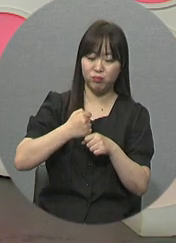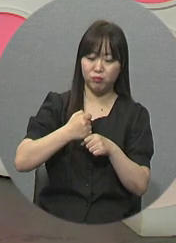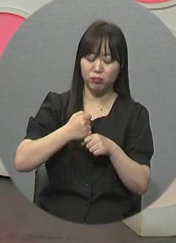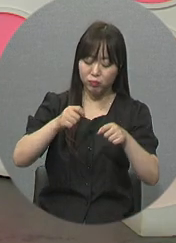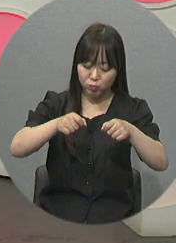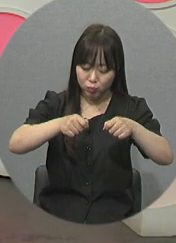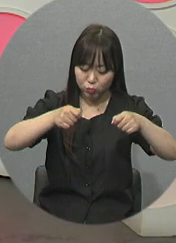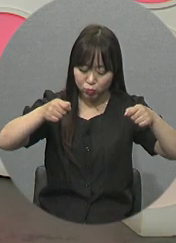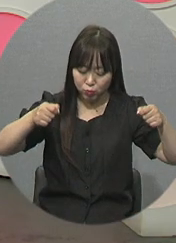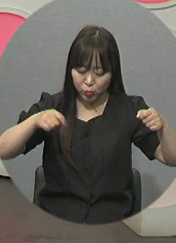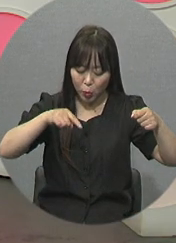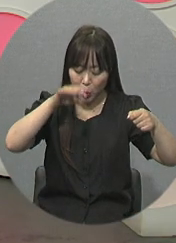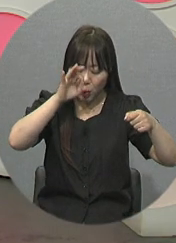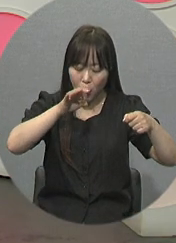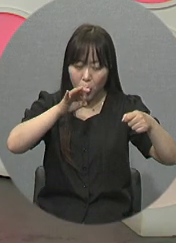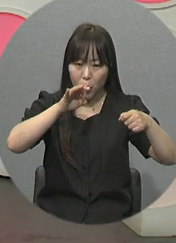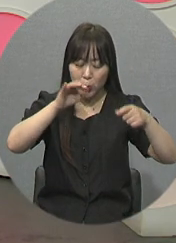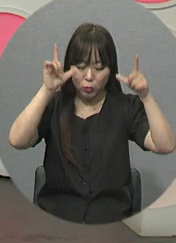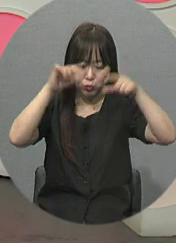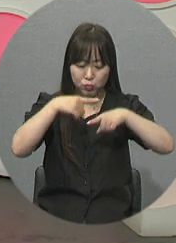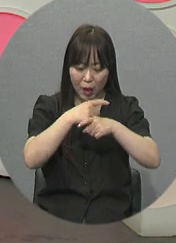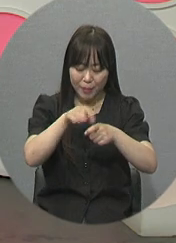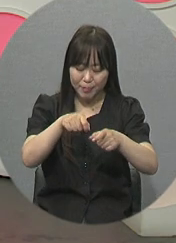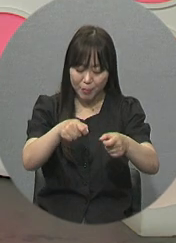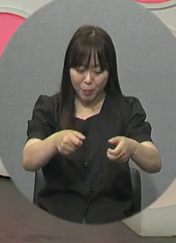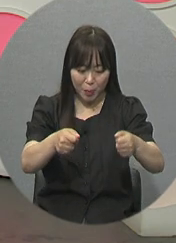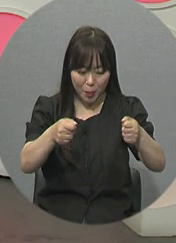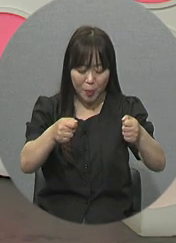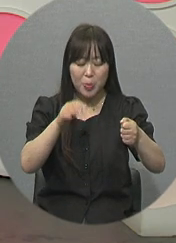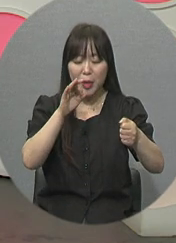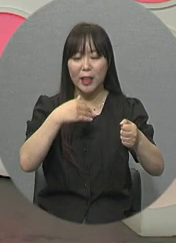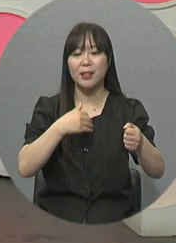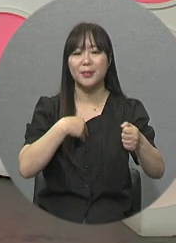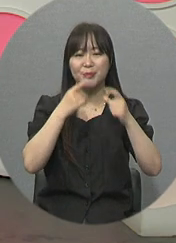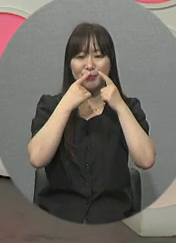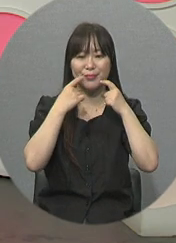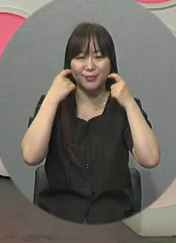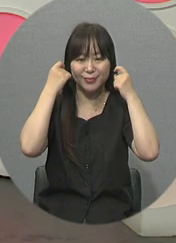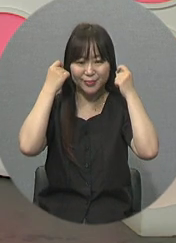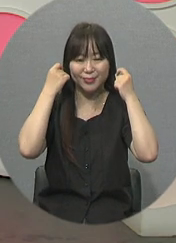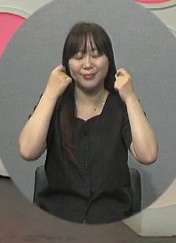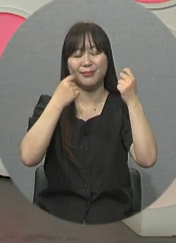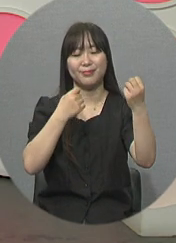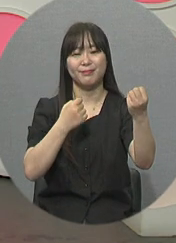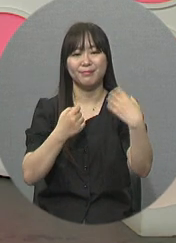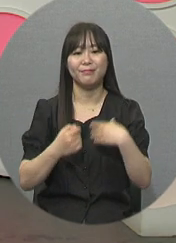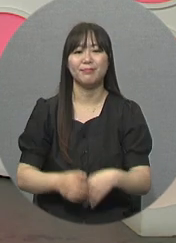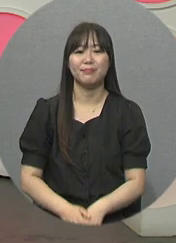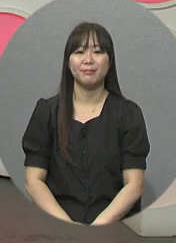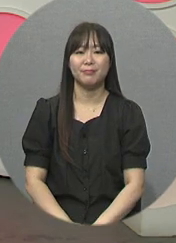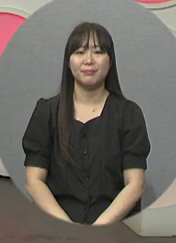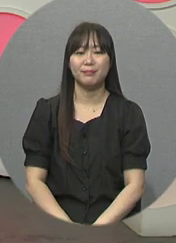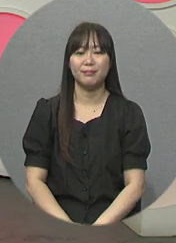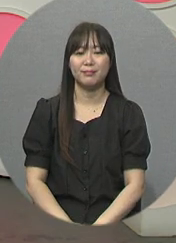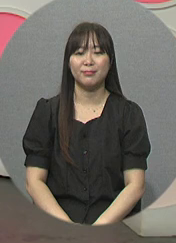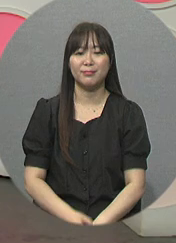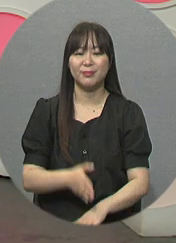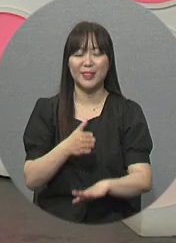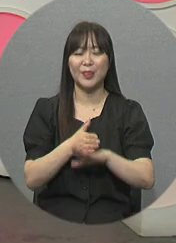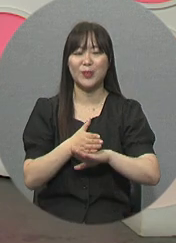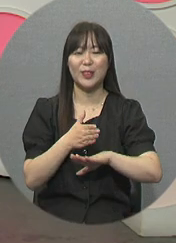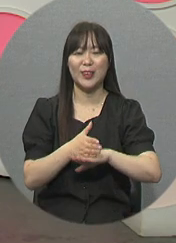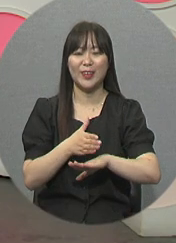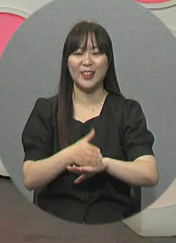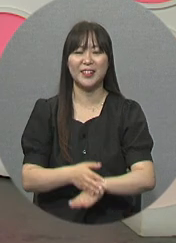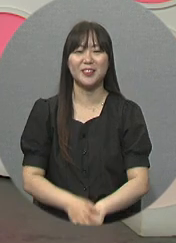가방에 든 구두를 꺼내고는 저를 향해 미소를 지으며 말했습니다. 고마워.